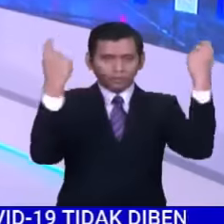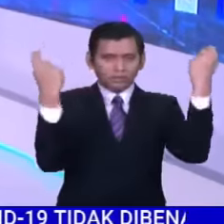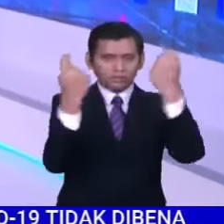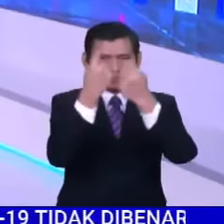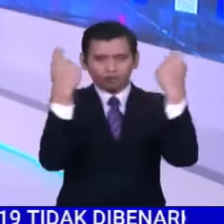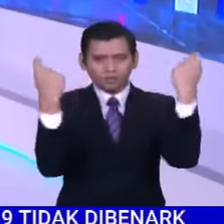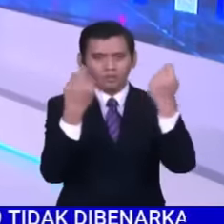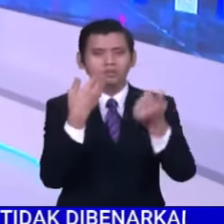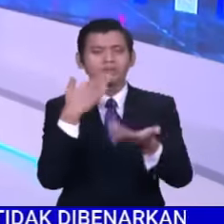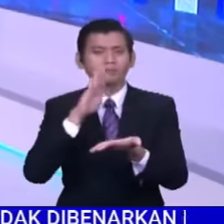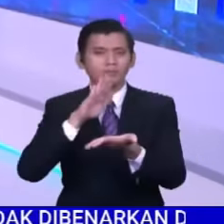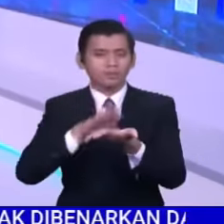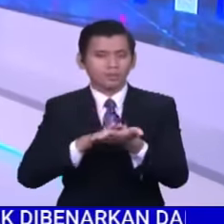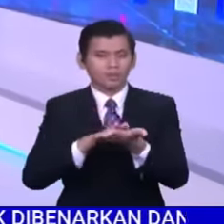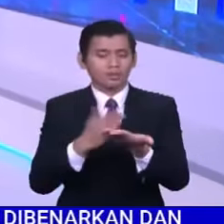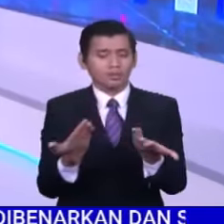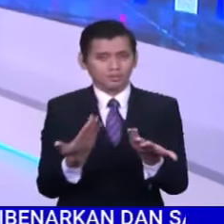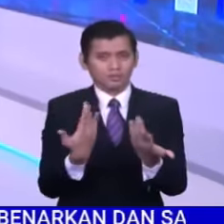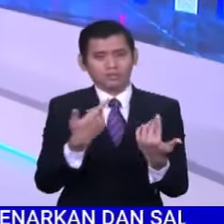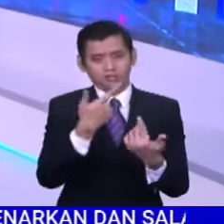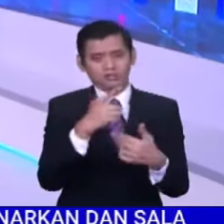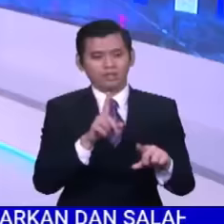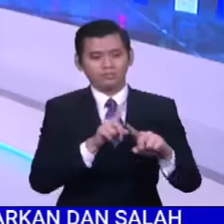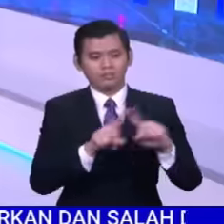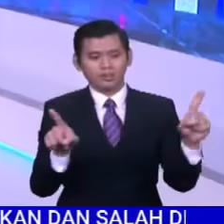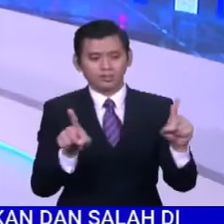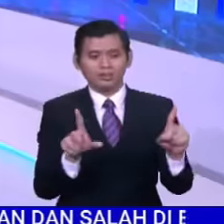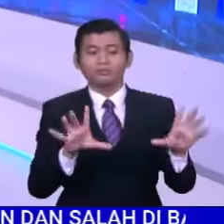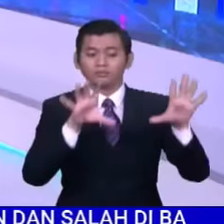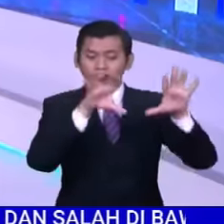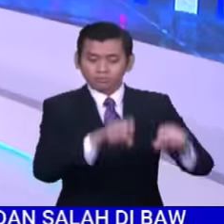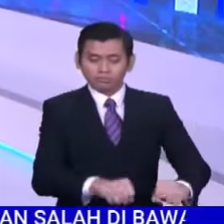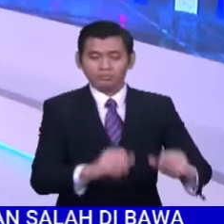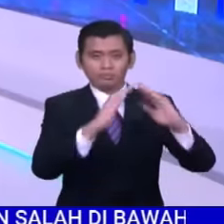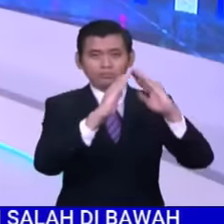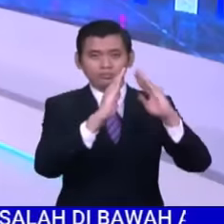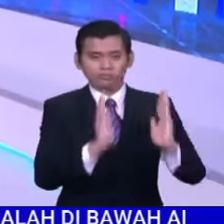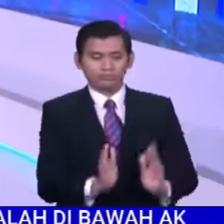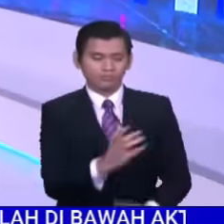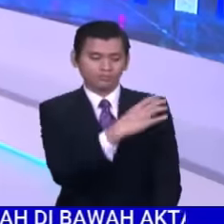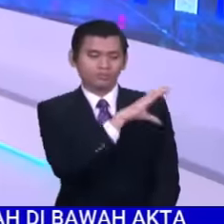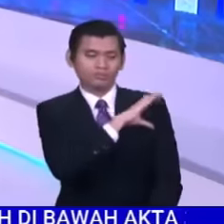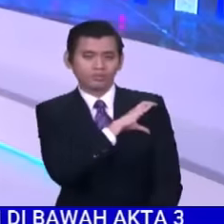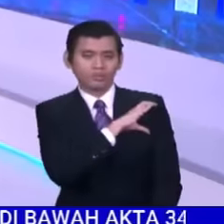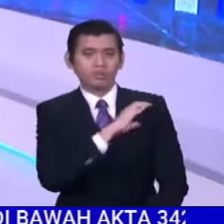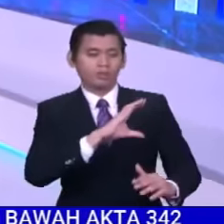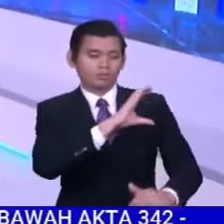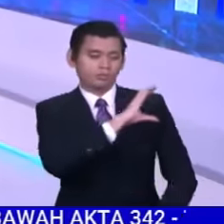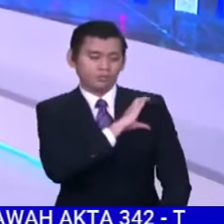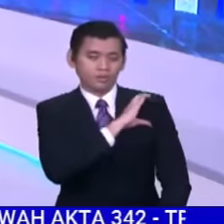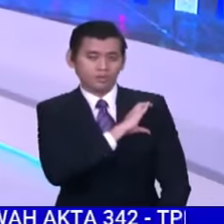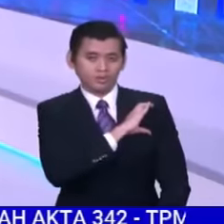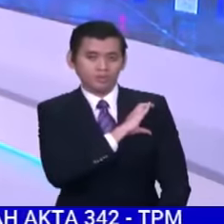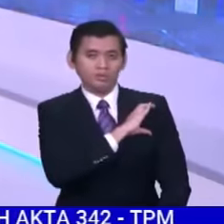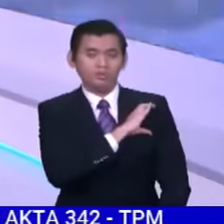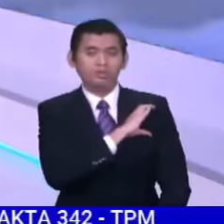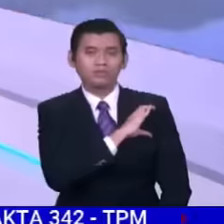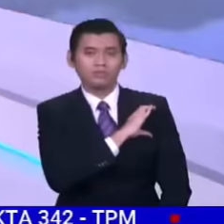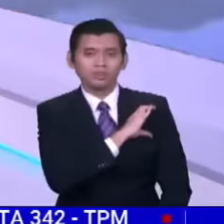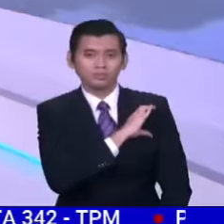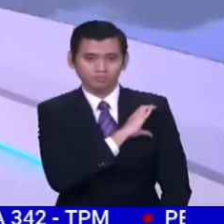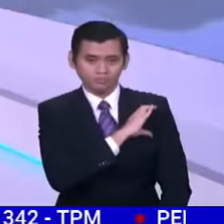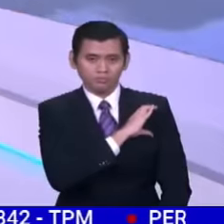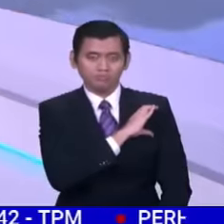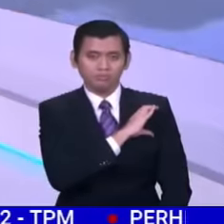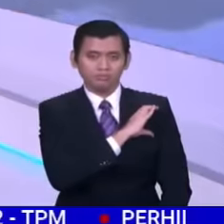Bukit Gambir diserbu polis lewat malam tadi. Bertindak atas maklumat awam, polis bahagian siasatan jenayah maksiat, judi